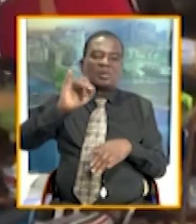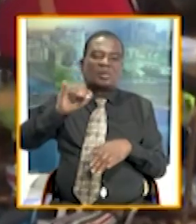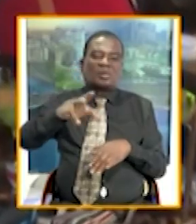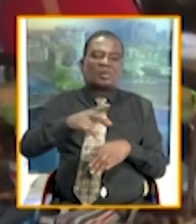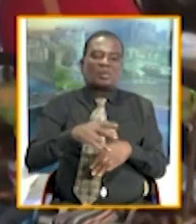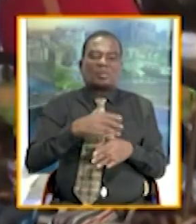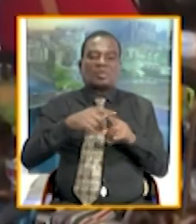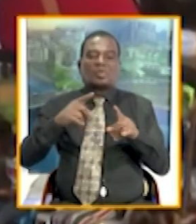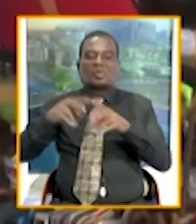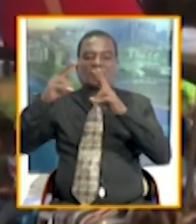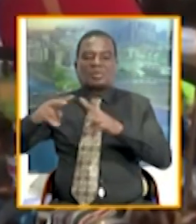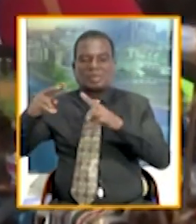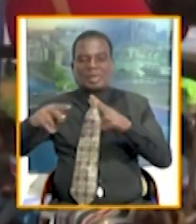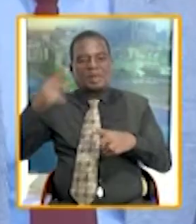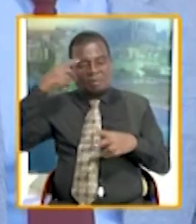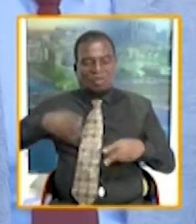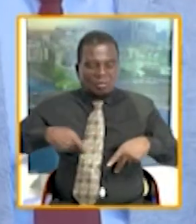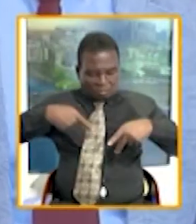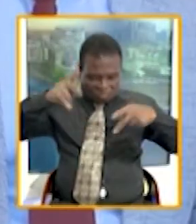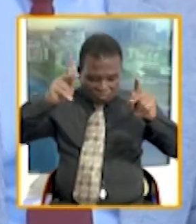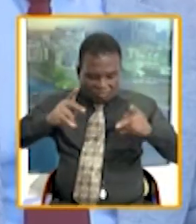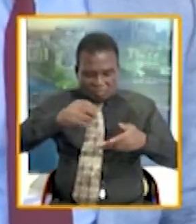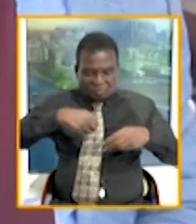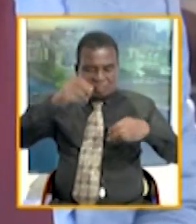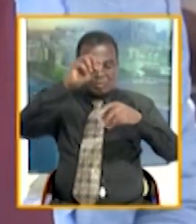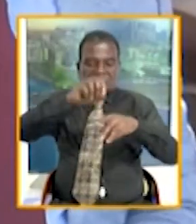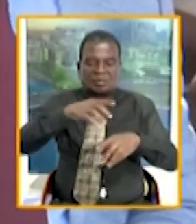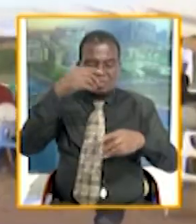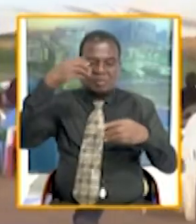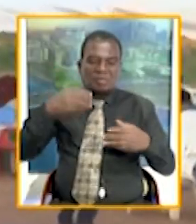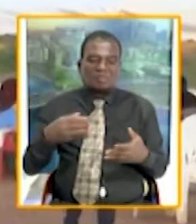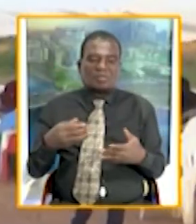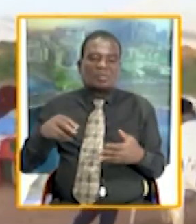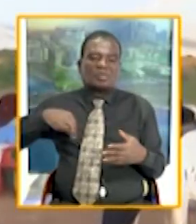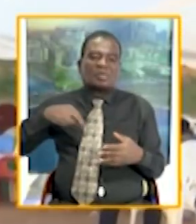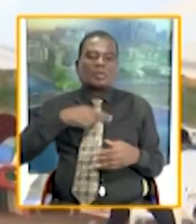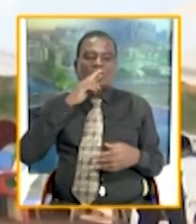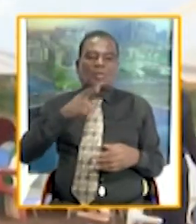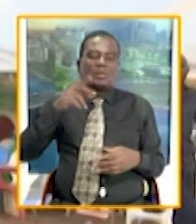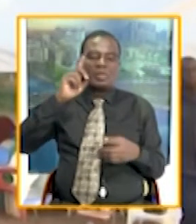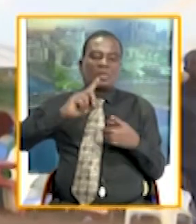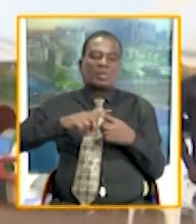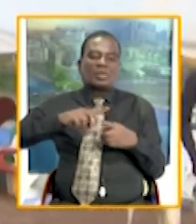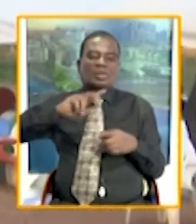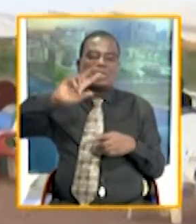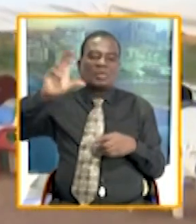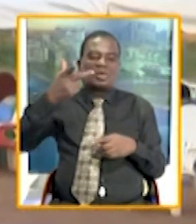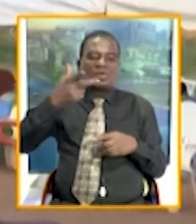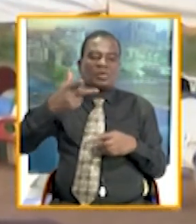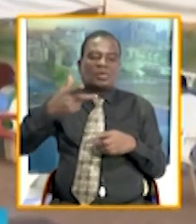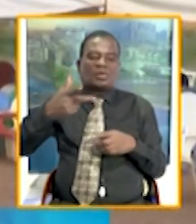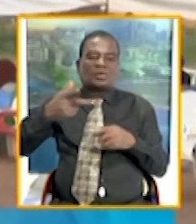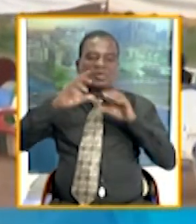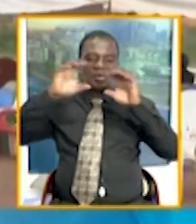Djebonoa, Brobo et Bodokro afin de leur permettre de s'installer à leur propre compte. Nous sommes à la